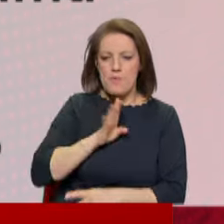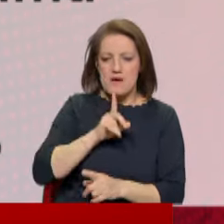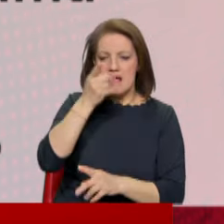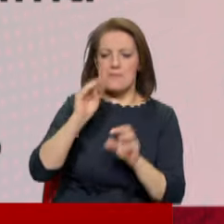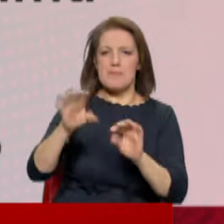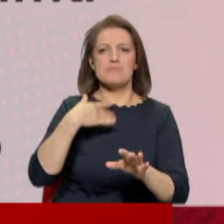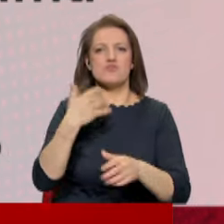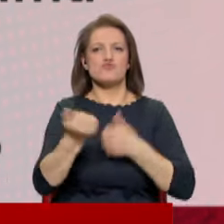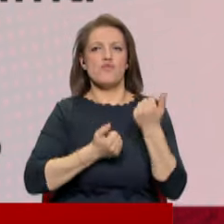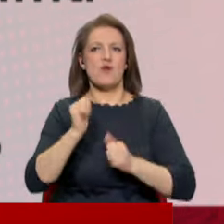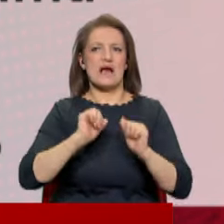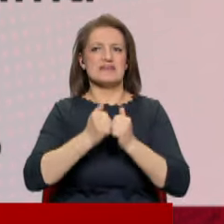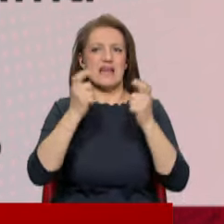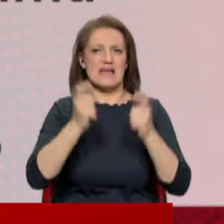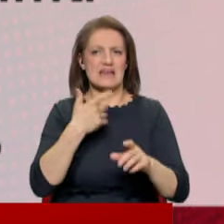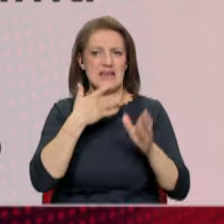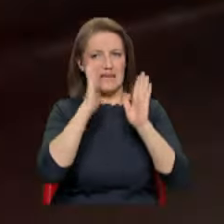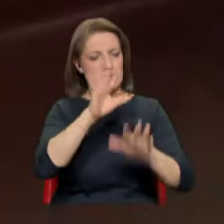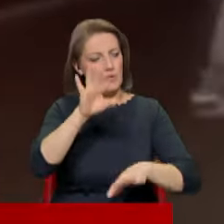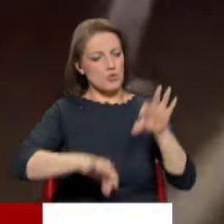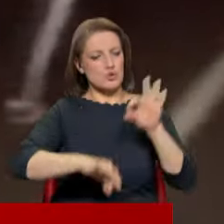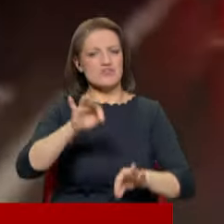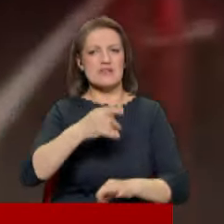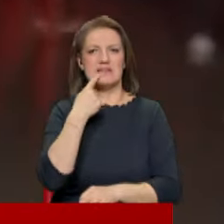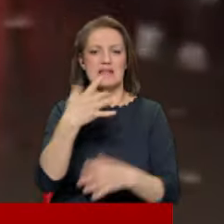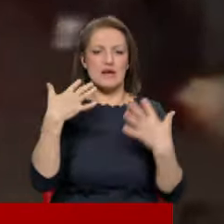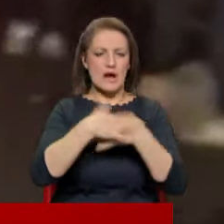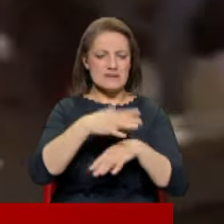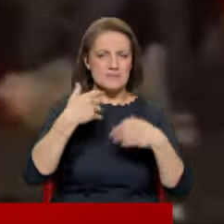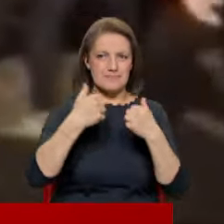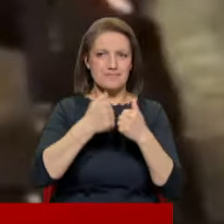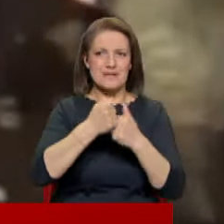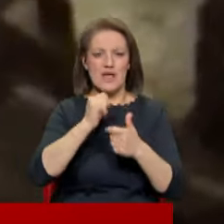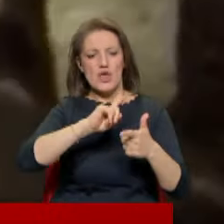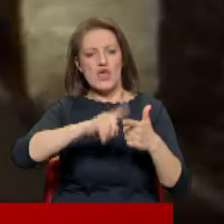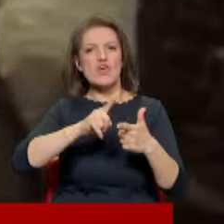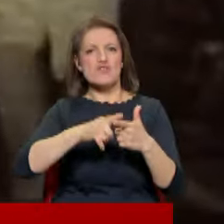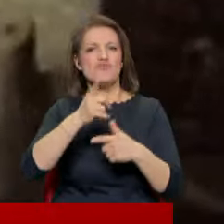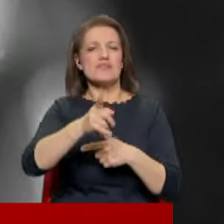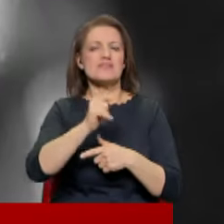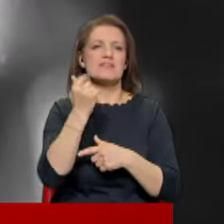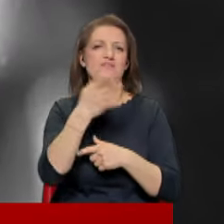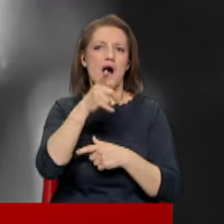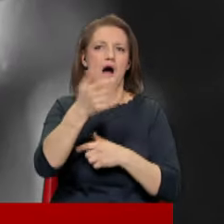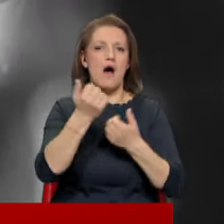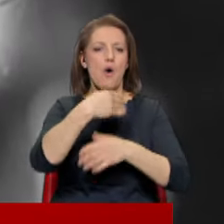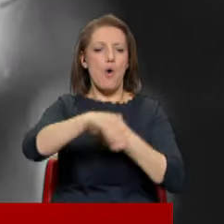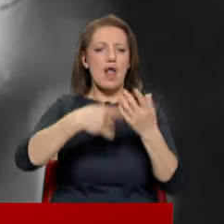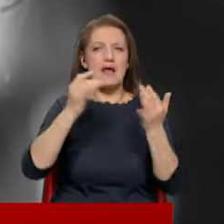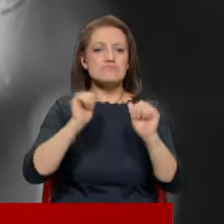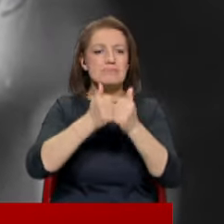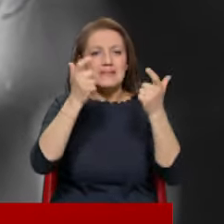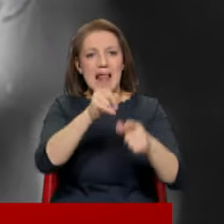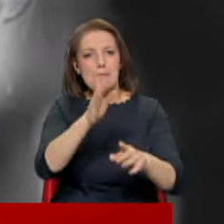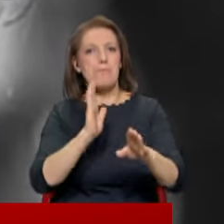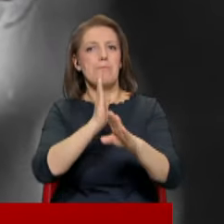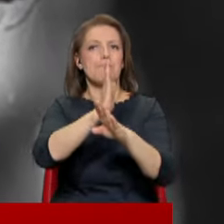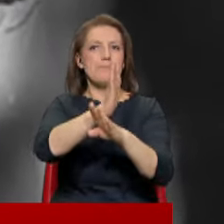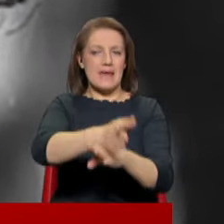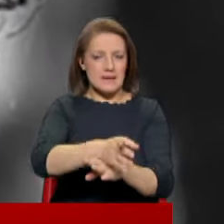biz şoförle kaza yerine gidip kontrol edeceğiz dedi. Kaza gecesi ikinci kez olay yerine gitti. Eylem Tok aracından inmeden kaza